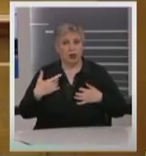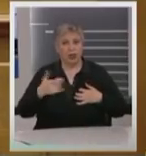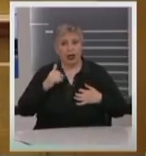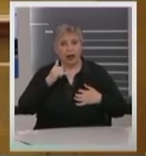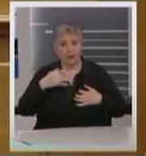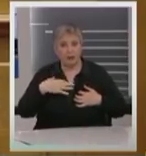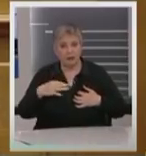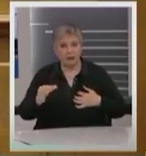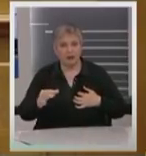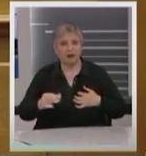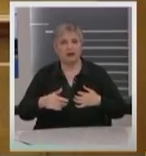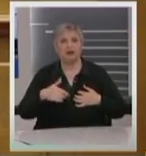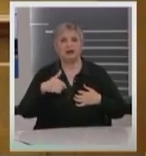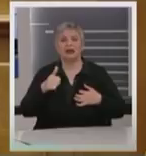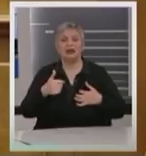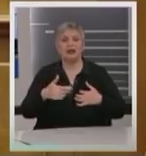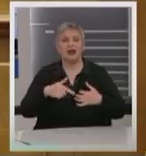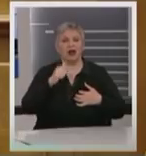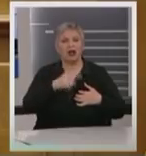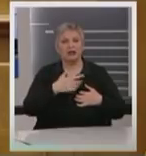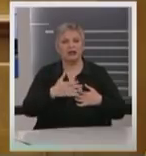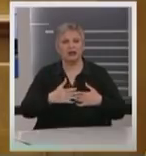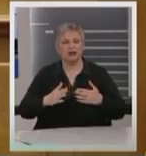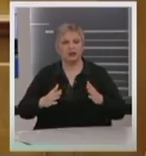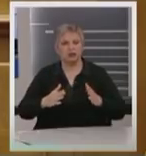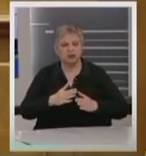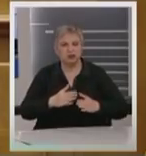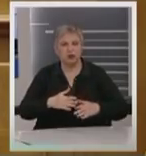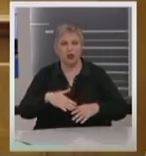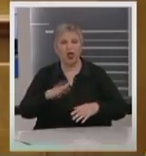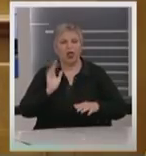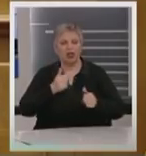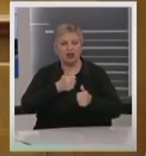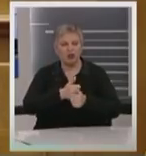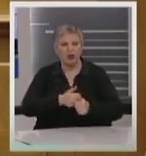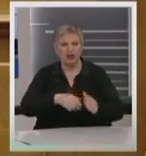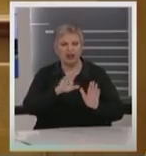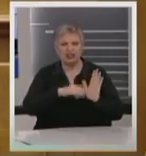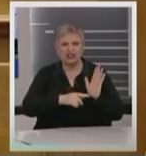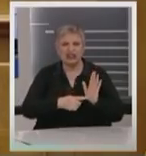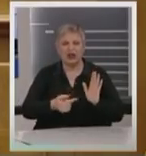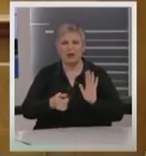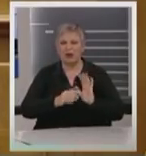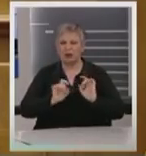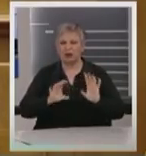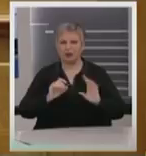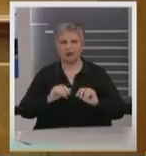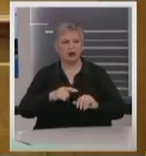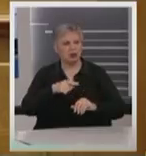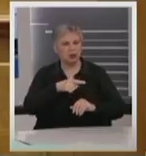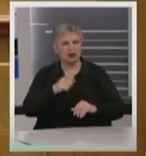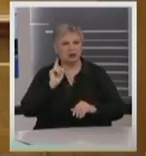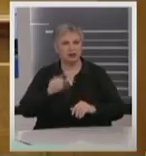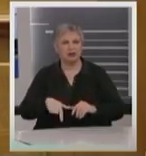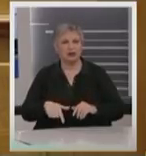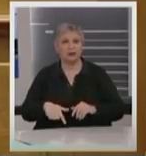στο Σύνταγμα, κόντρα στους νόμους και κόντρα βέβαια στην οικονομική κατάσταση της χώρας. Συστήσατε